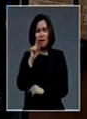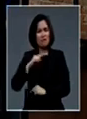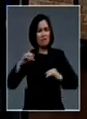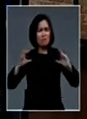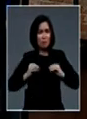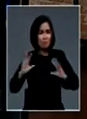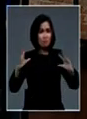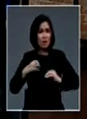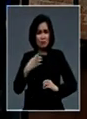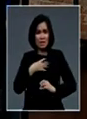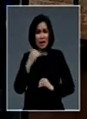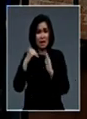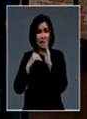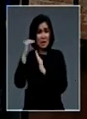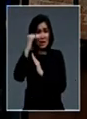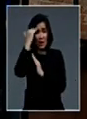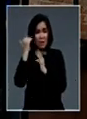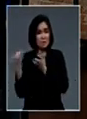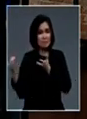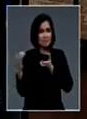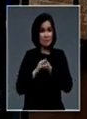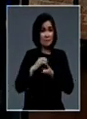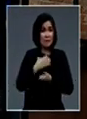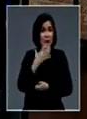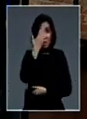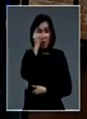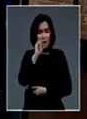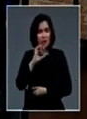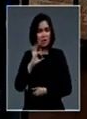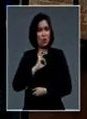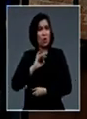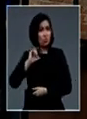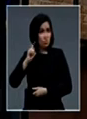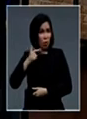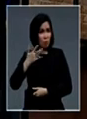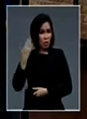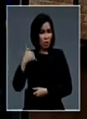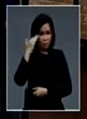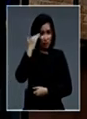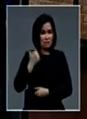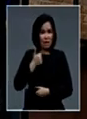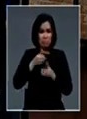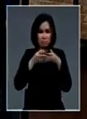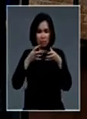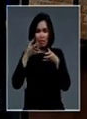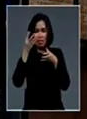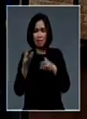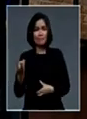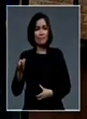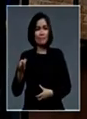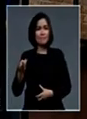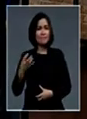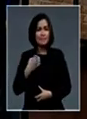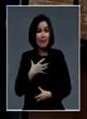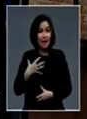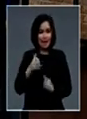วยเลยกับการที่เกาหลีเหนือจะมารวมแบบนี้เพราะอาจส่งผลทำให้เหรียญทองที่เกาหลีใต้เคยได้รับเนี่ยจะลดน้อยลงไปแต่ท้ายที่สุดบรรยากาศ